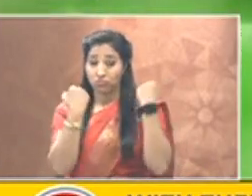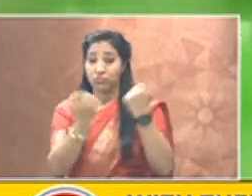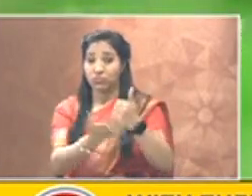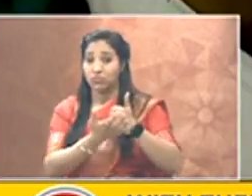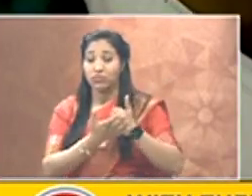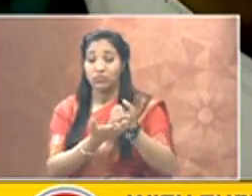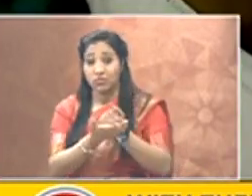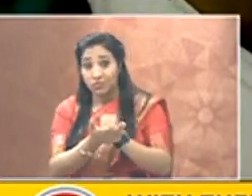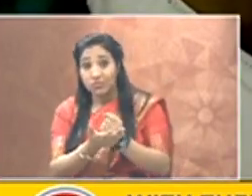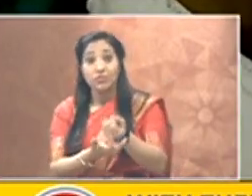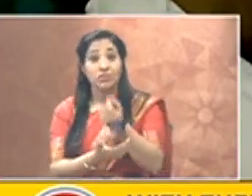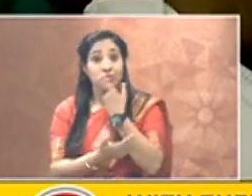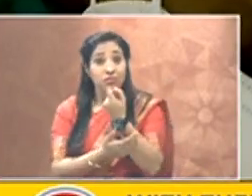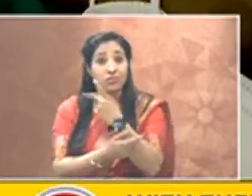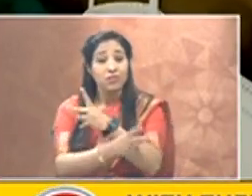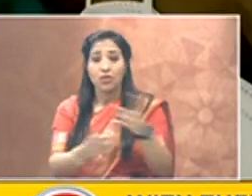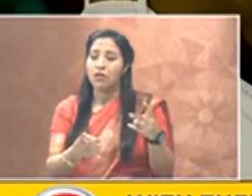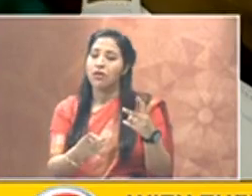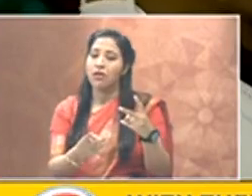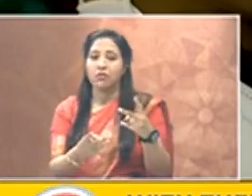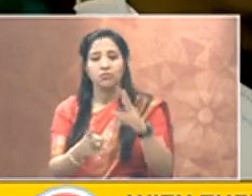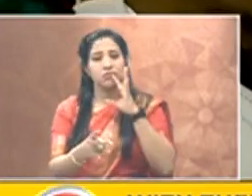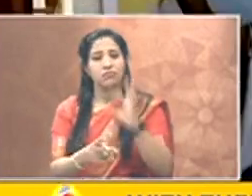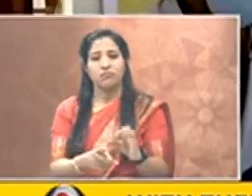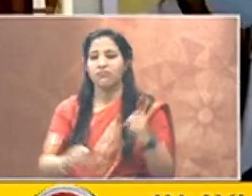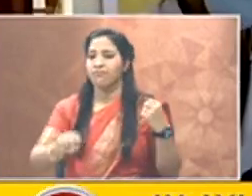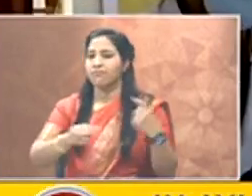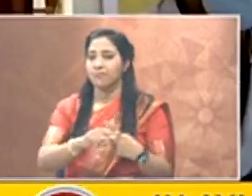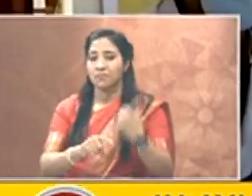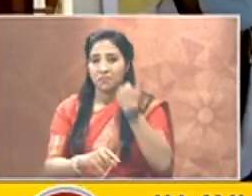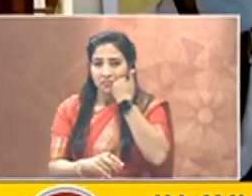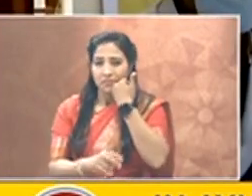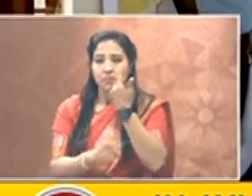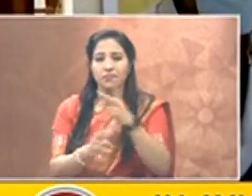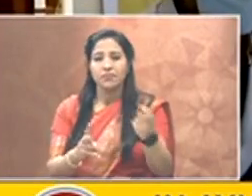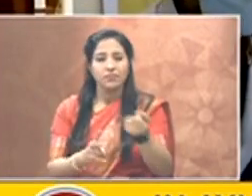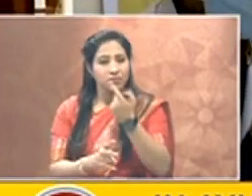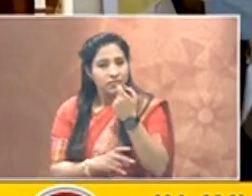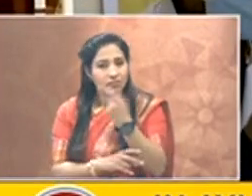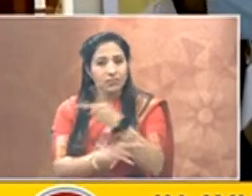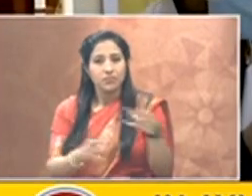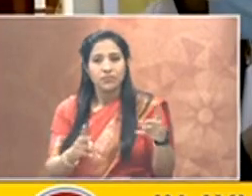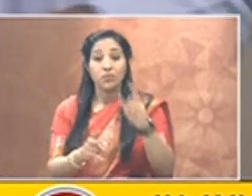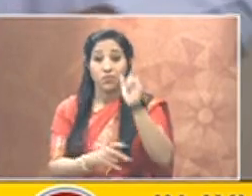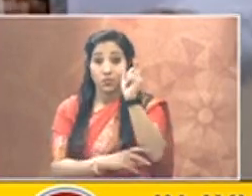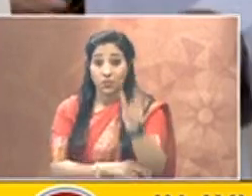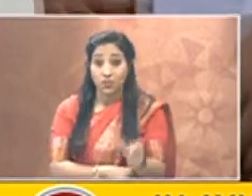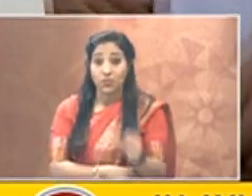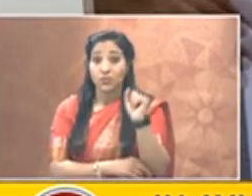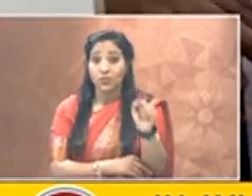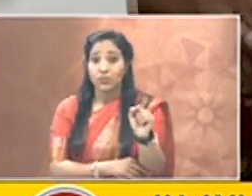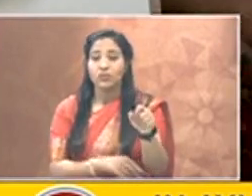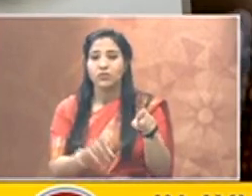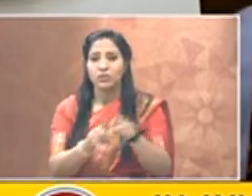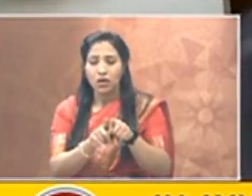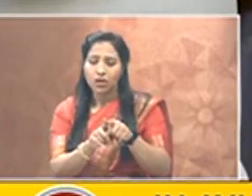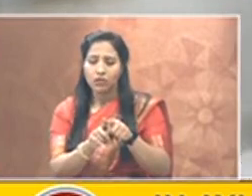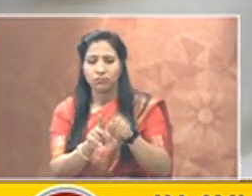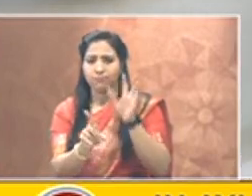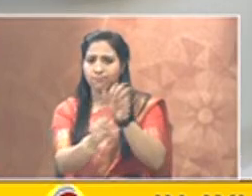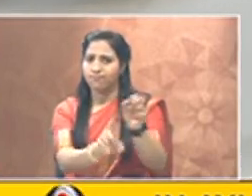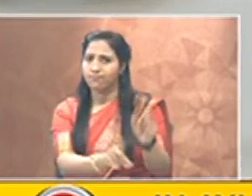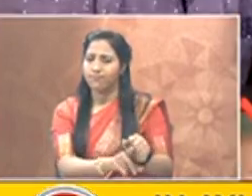आयुर्वेद, यूनानी और सिद्ध चिकित्सा में बीमारी और इलाज के जुड़ी शब्दावली की कोडिंग कर दी गई